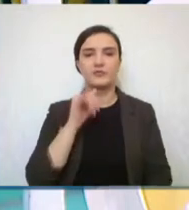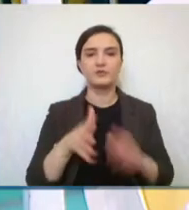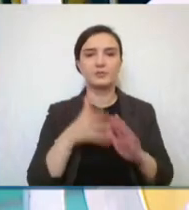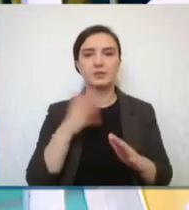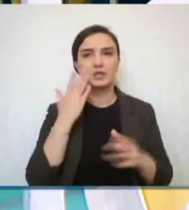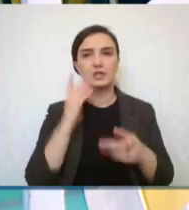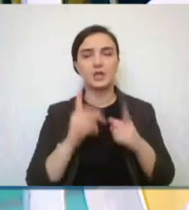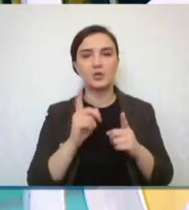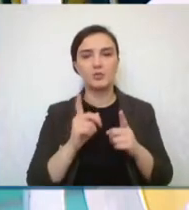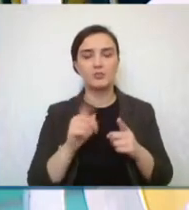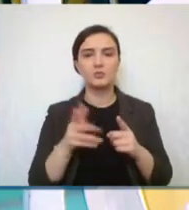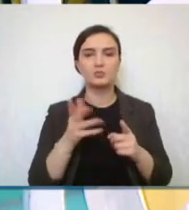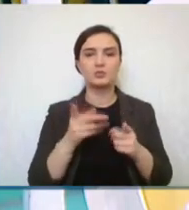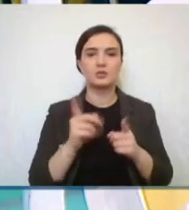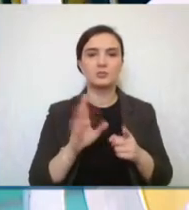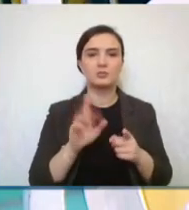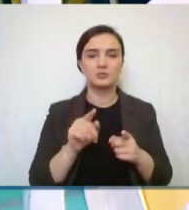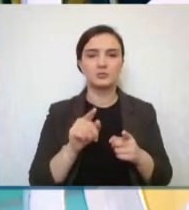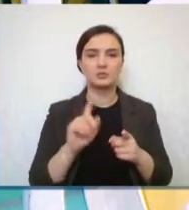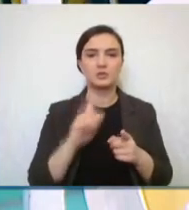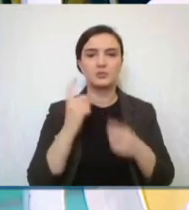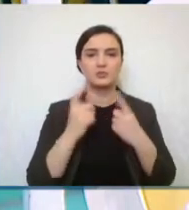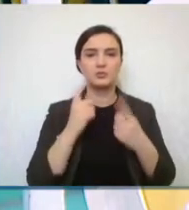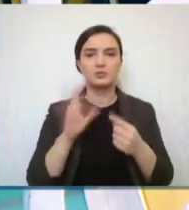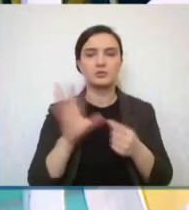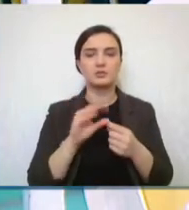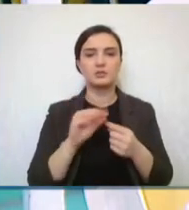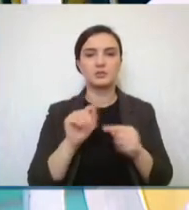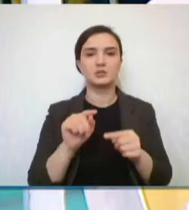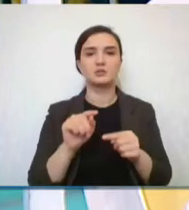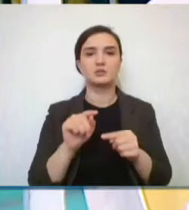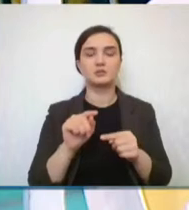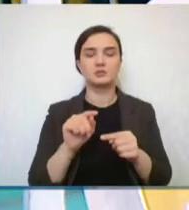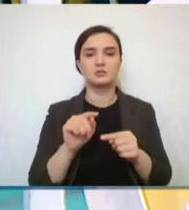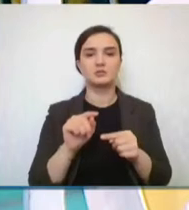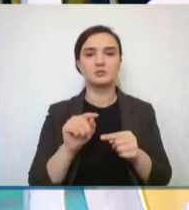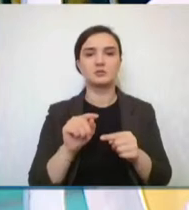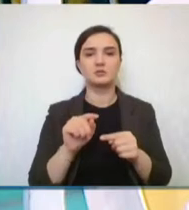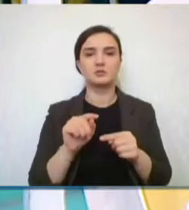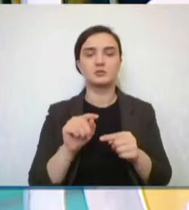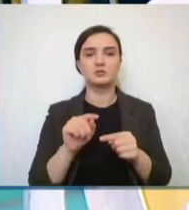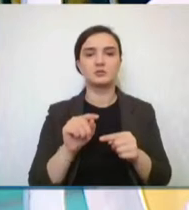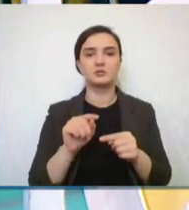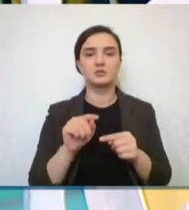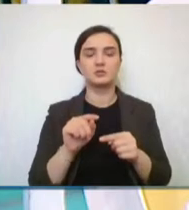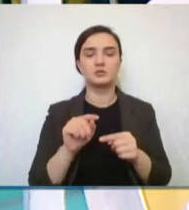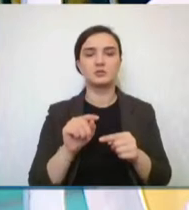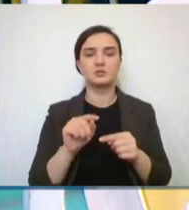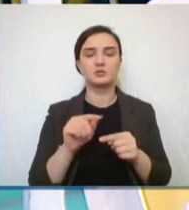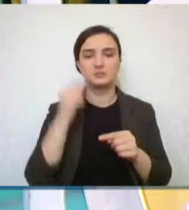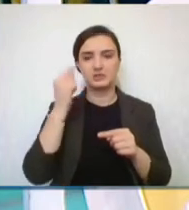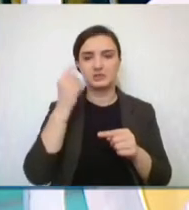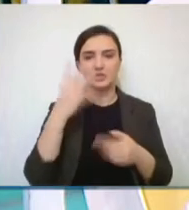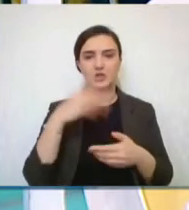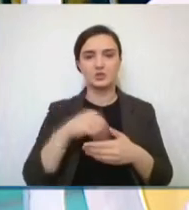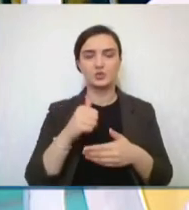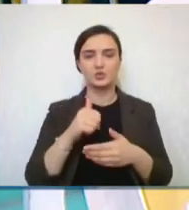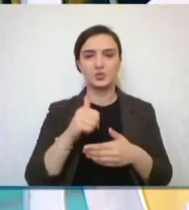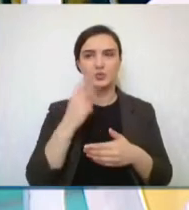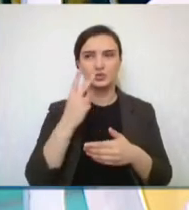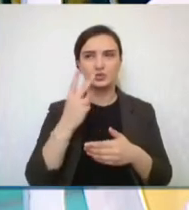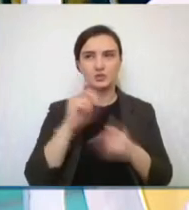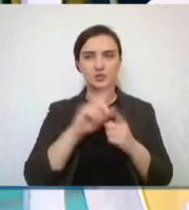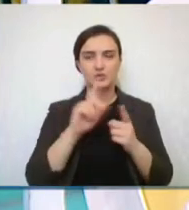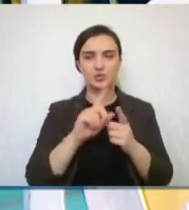როგორც ხატები, ანუ რა ინფორმაციასაც მე ვიღებ იმას, ის წარმოშობა რომ ფსიქიკაში არის როგორც ხატები და ის ხატები იწვევს გარკვეულ